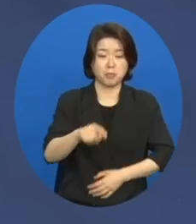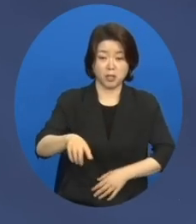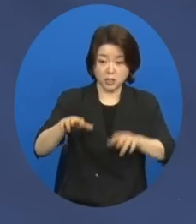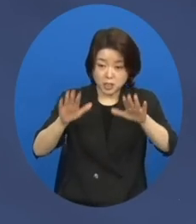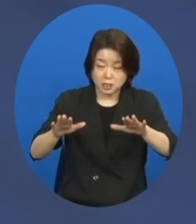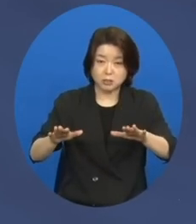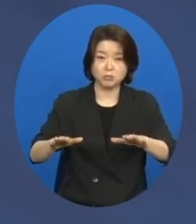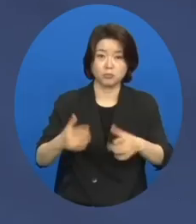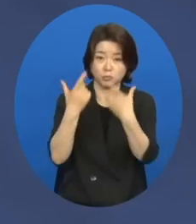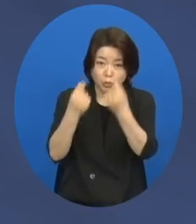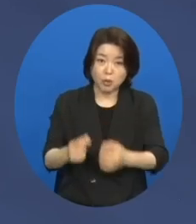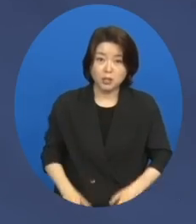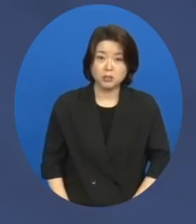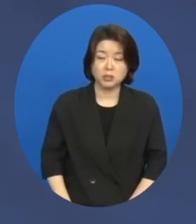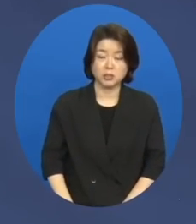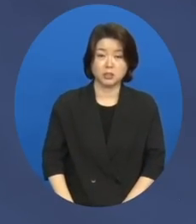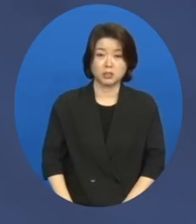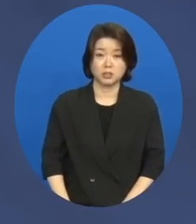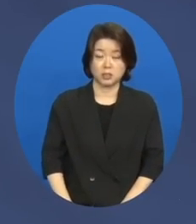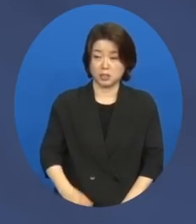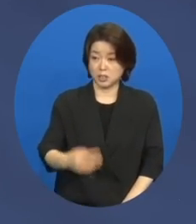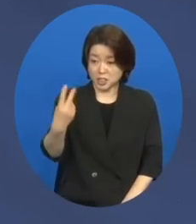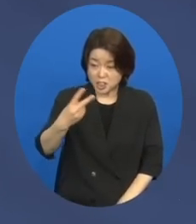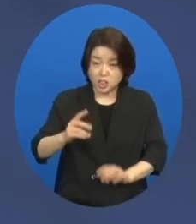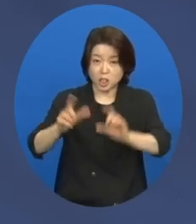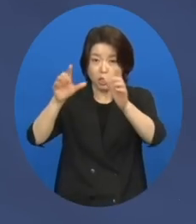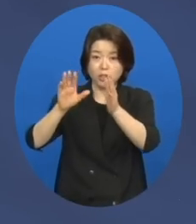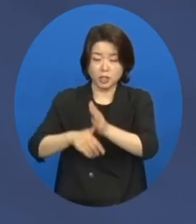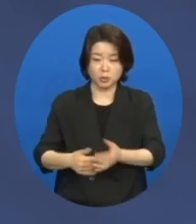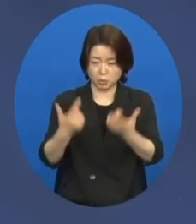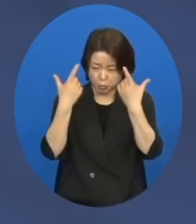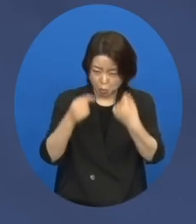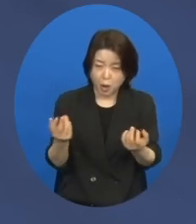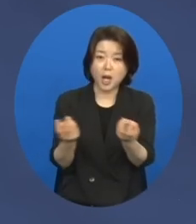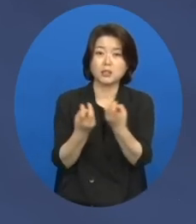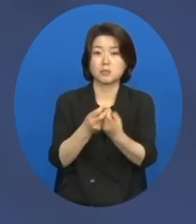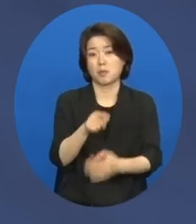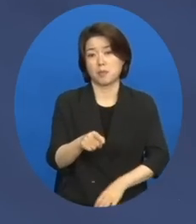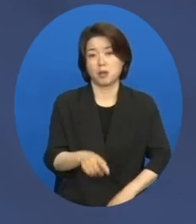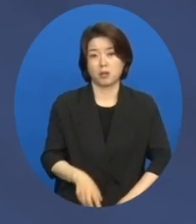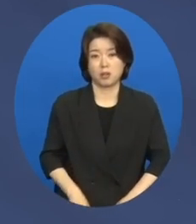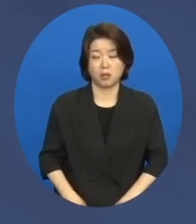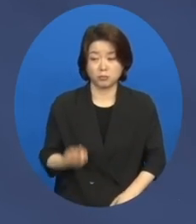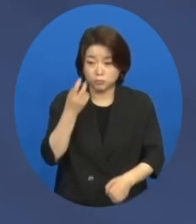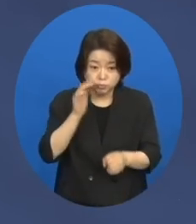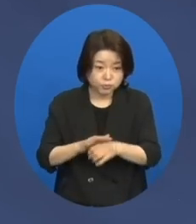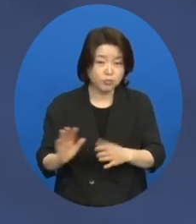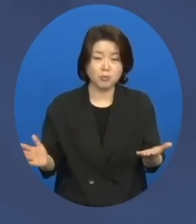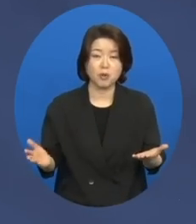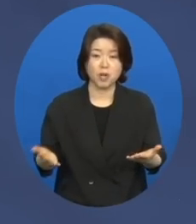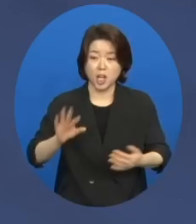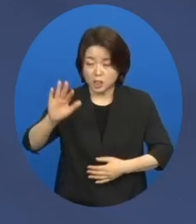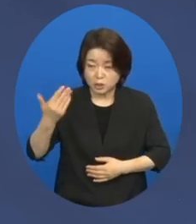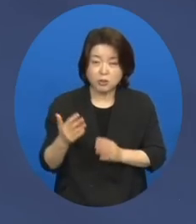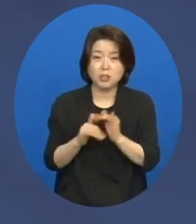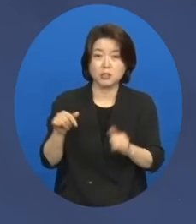시대에 서기 2000년대에 지금도 똑같은 방법으로 하는데 어처구니없게